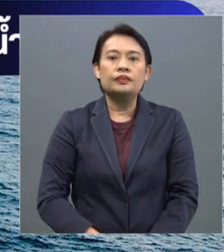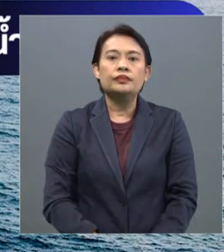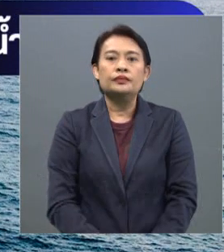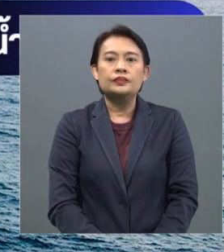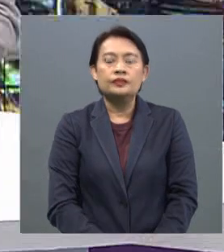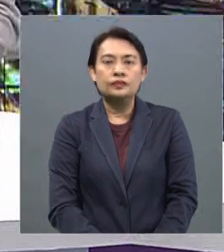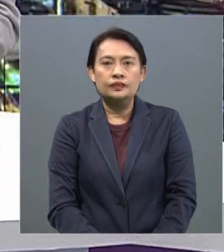ครับ